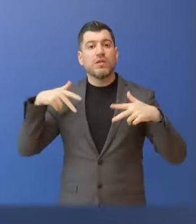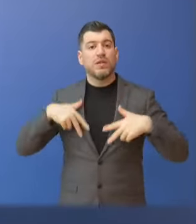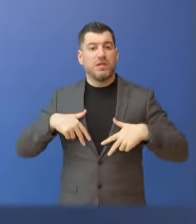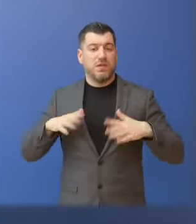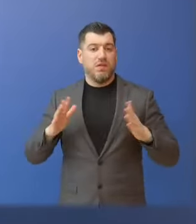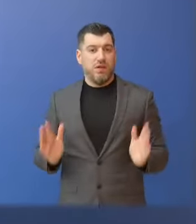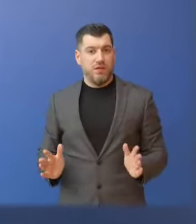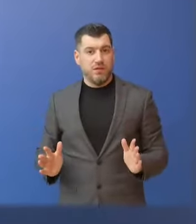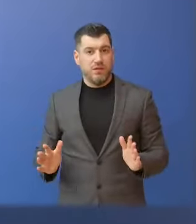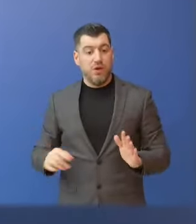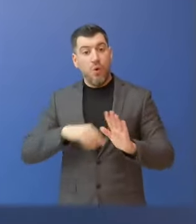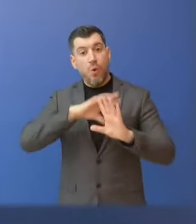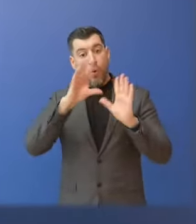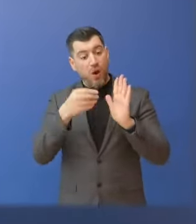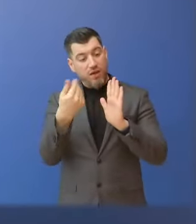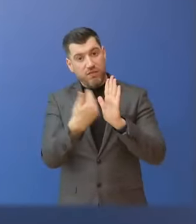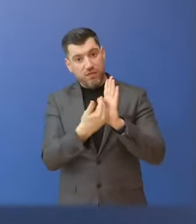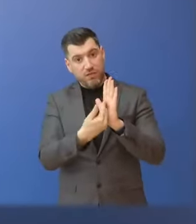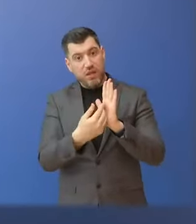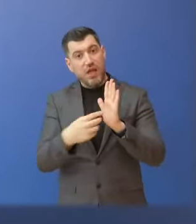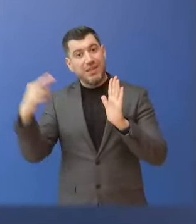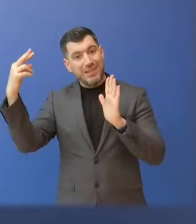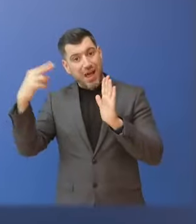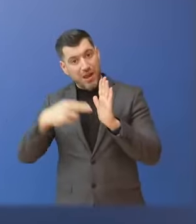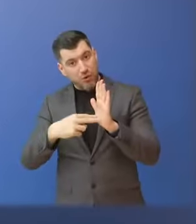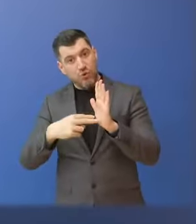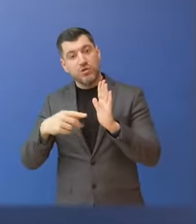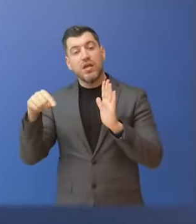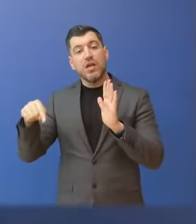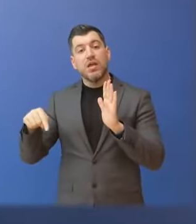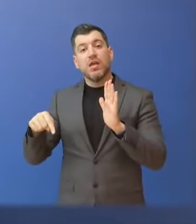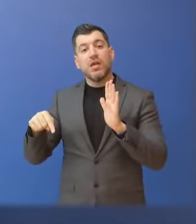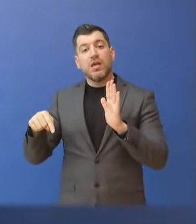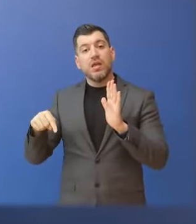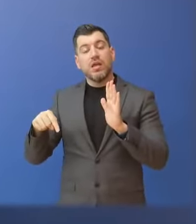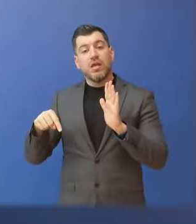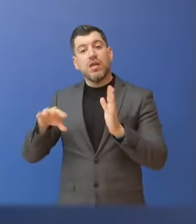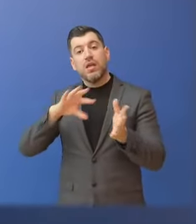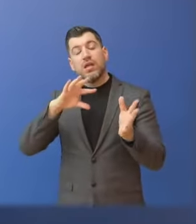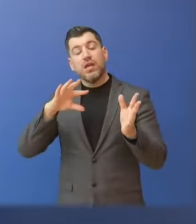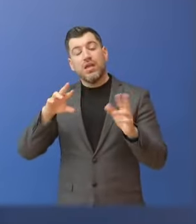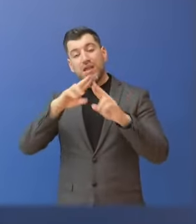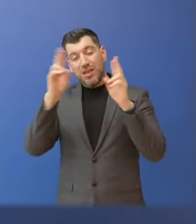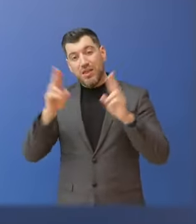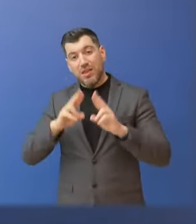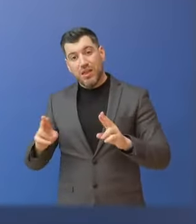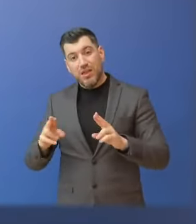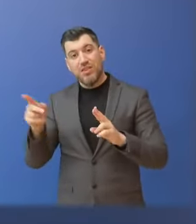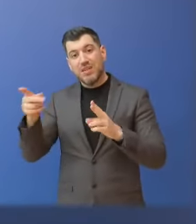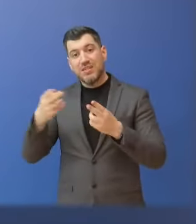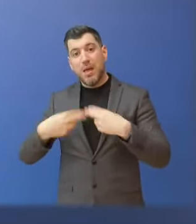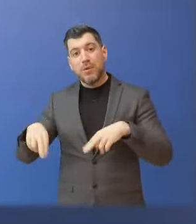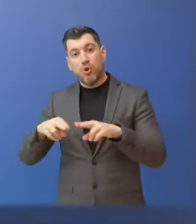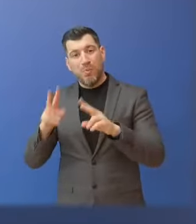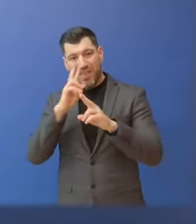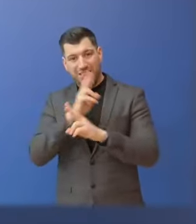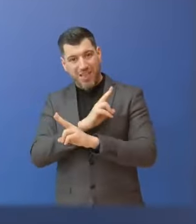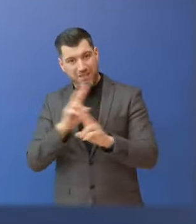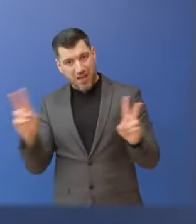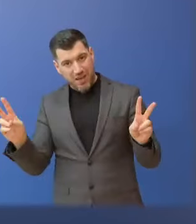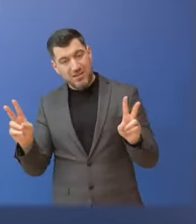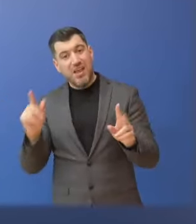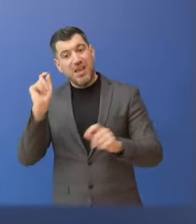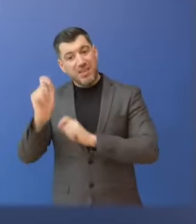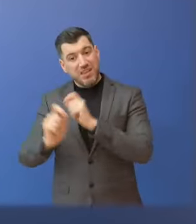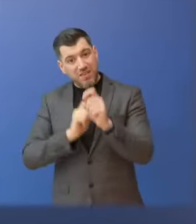ετήσια επίσημη έκθεση για το κράτος δικαίου που συντάσει η ευρωπαϊκή επιτροπή κατά κανόνα κάθε